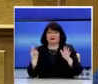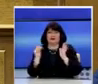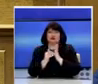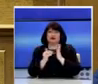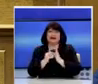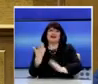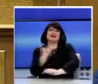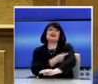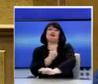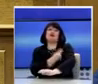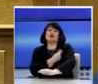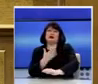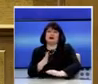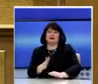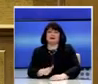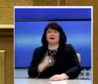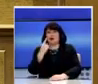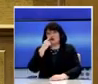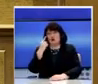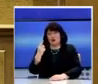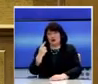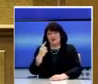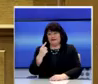700.000 εμβόλια. Και το Νοέμβρη